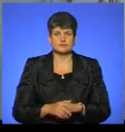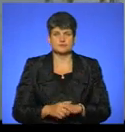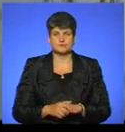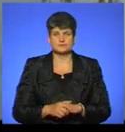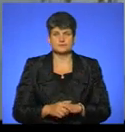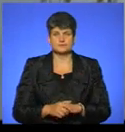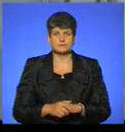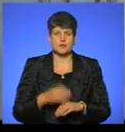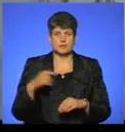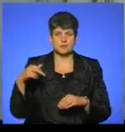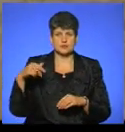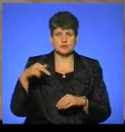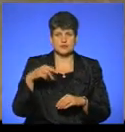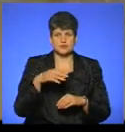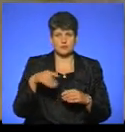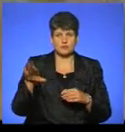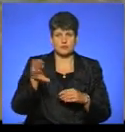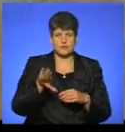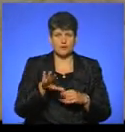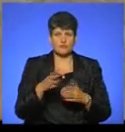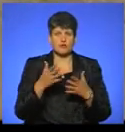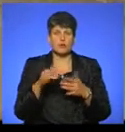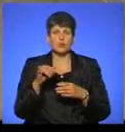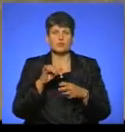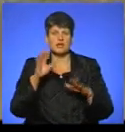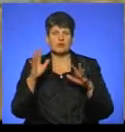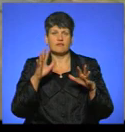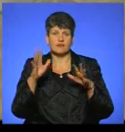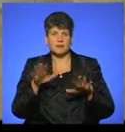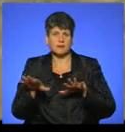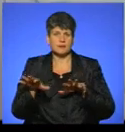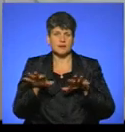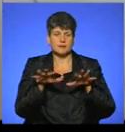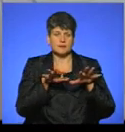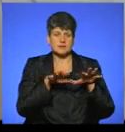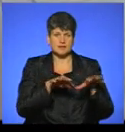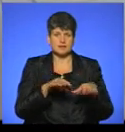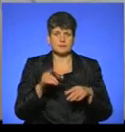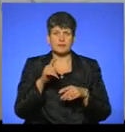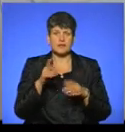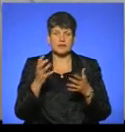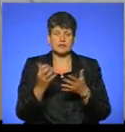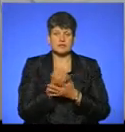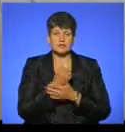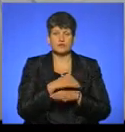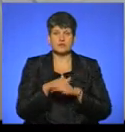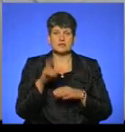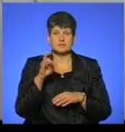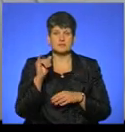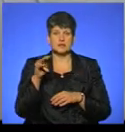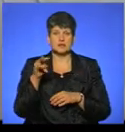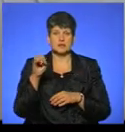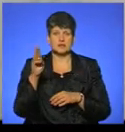Ми пройшли вздовж берега, щоб з'ясувати, куди хвилями перемістилися нафтопродукти. І зафіксували їх на вулиці Білецькій.